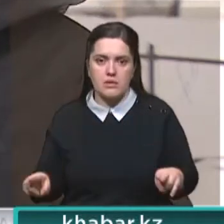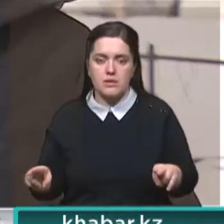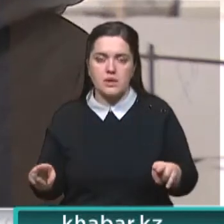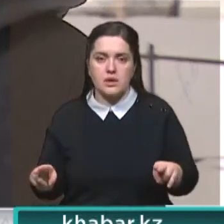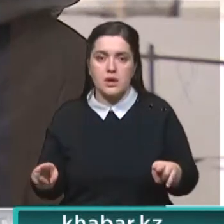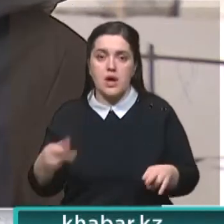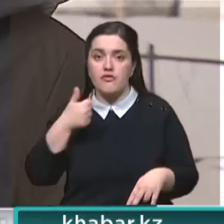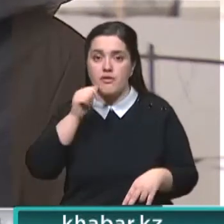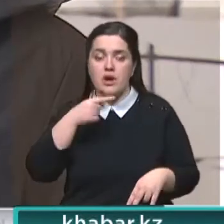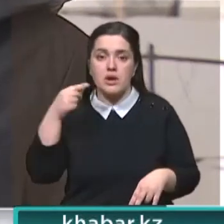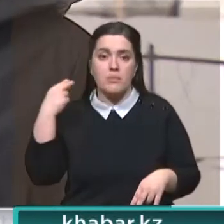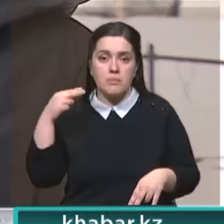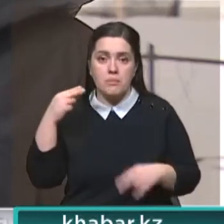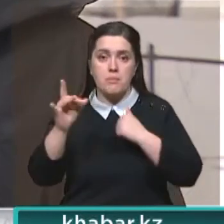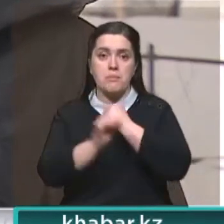говорил вчера президент бедные обслуживать бедных